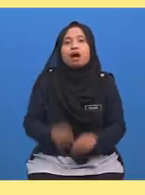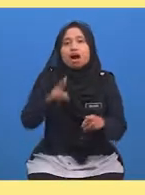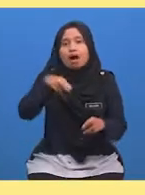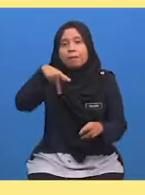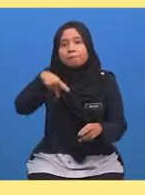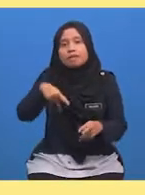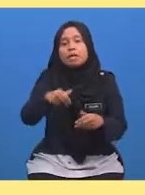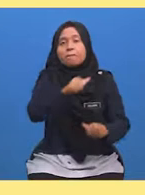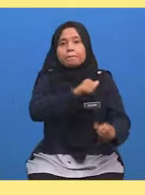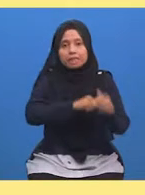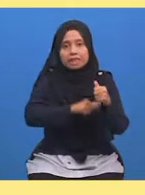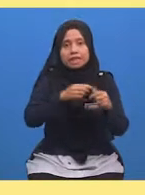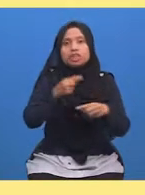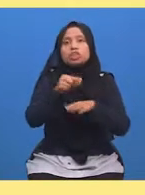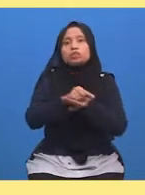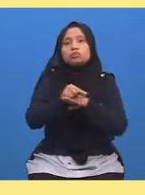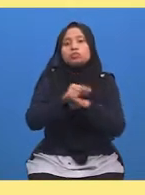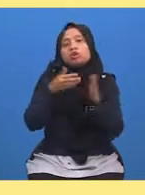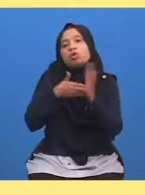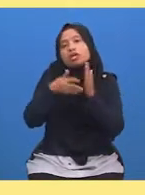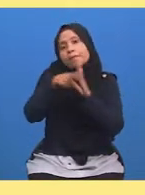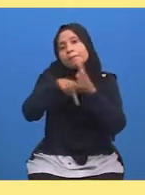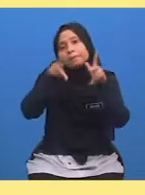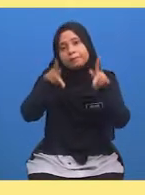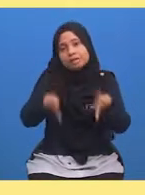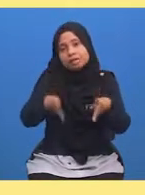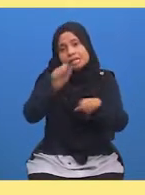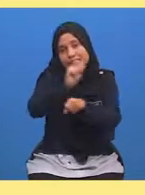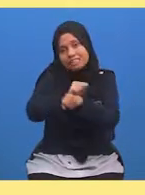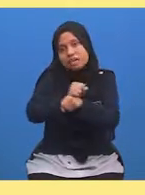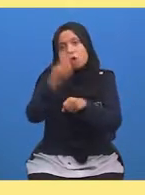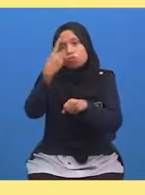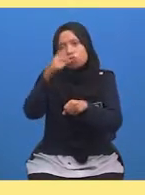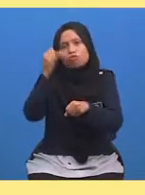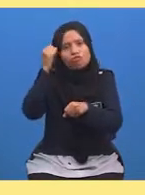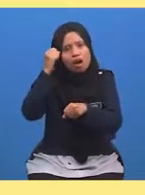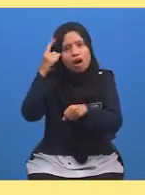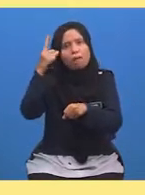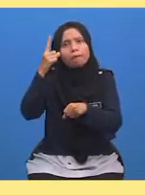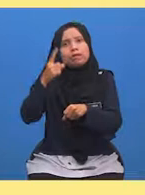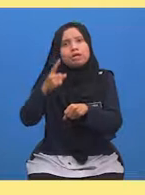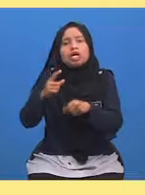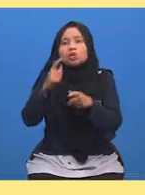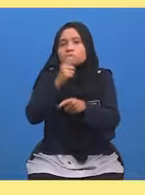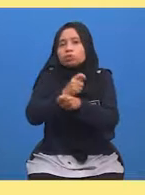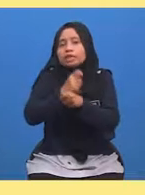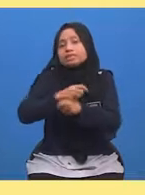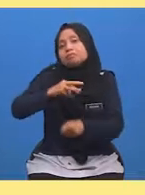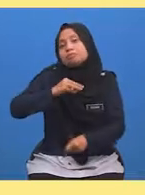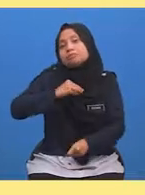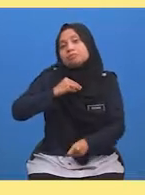Rancangan perniagaan yang digunakan oleh pekerja bagi memahami skop tugas masing-masing.